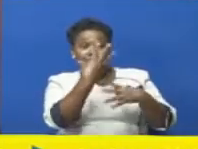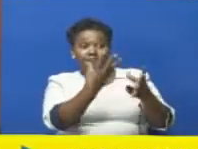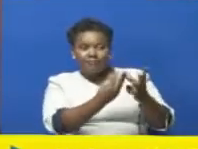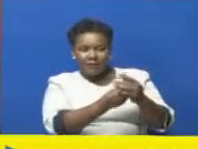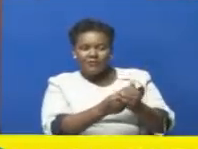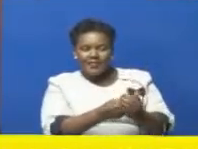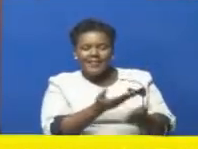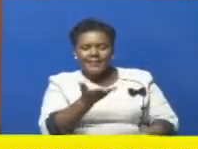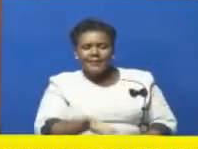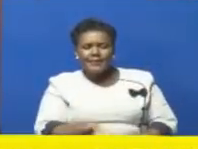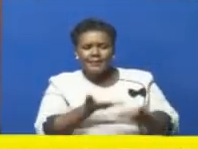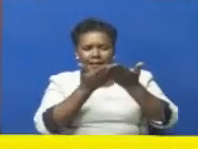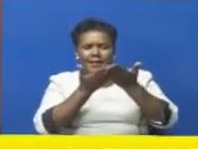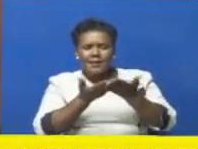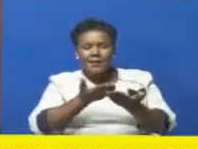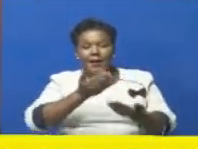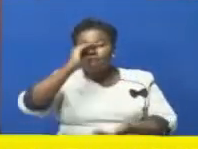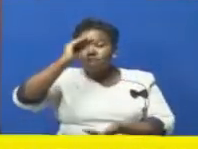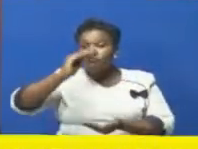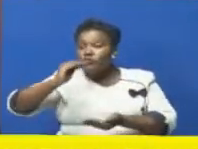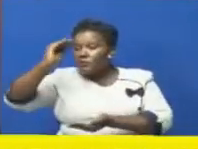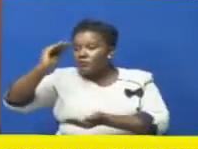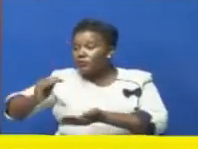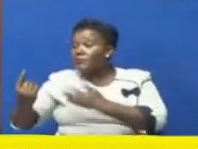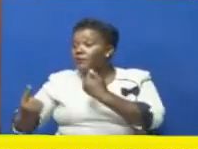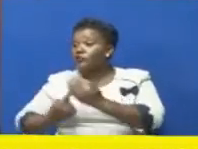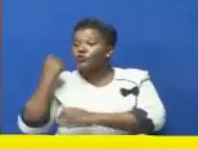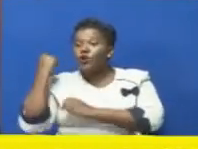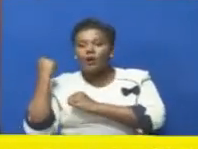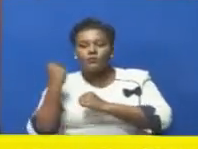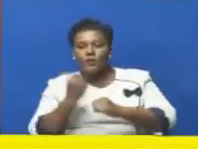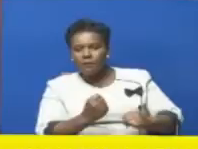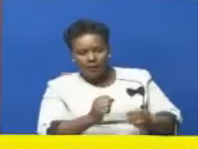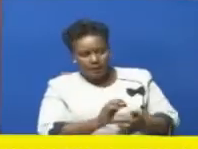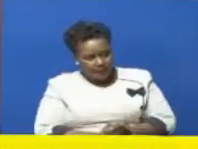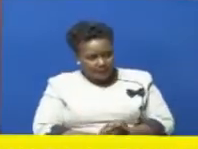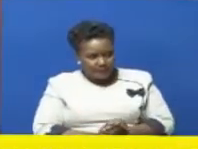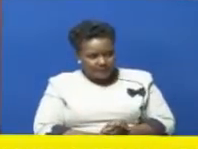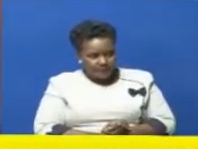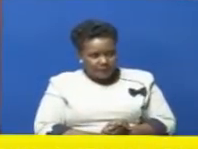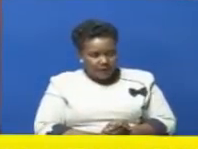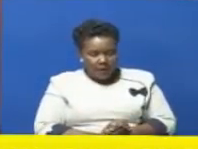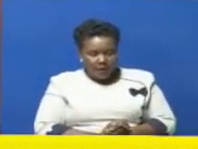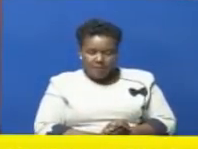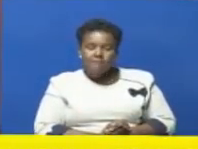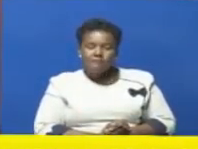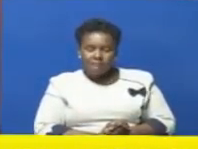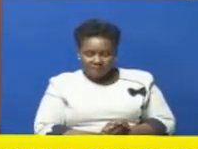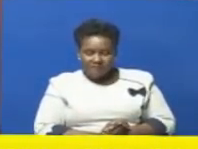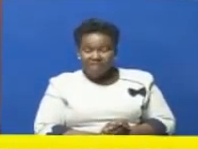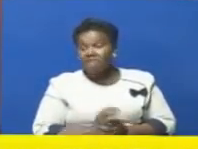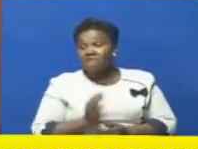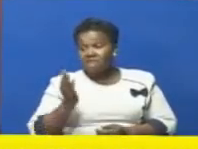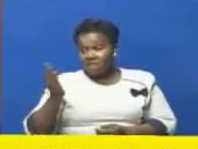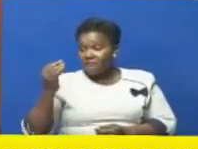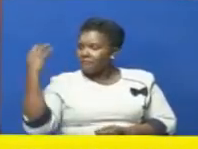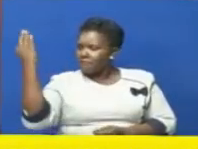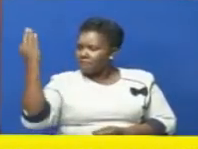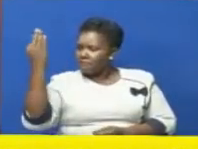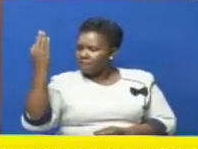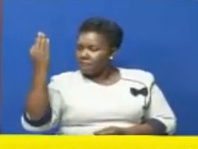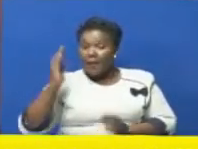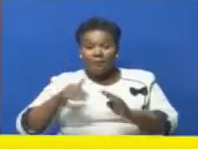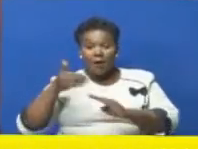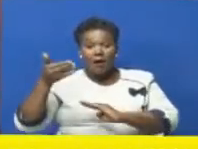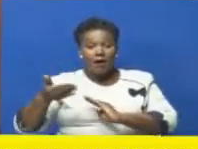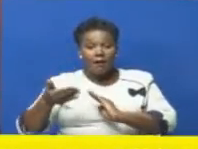zimesaidia katika kupunguza matukio ya kihalifu katika nchi hizo. Akizungumza jijini Dar es Salaam mara baada ya kuhudhuria mkutano wa EAPCO, IGP